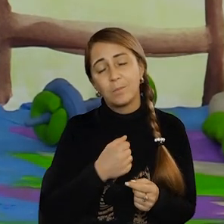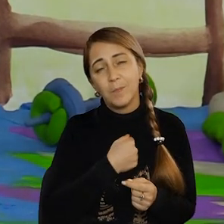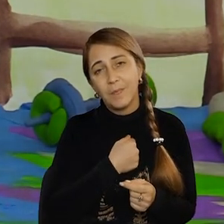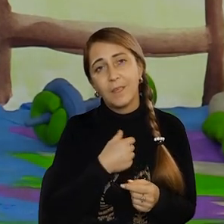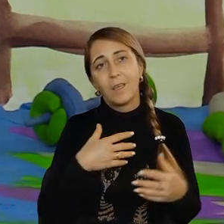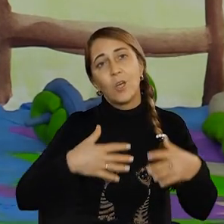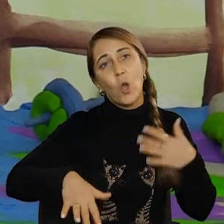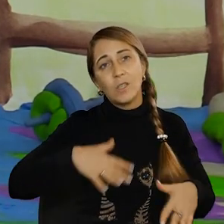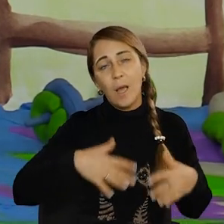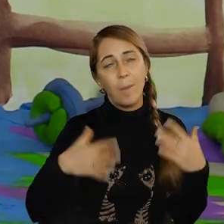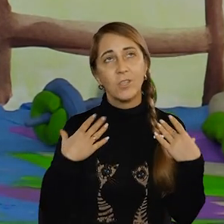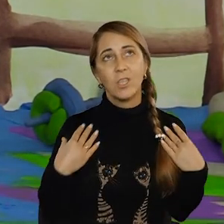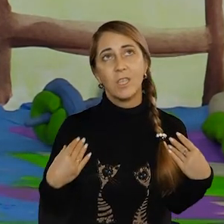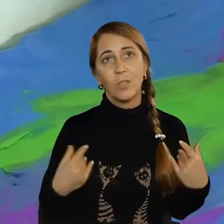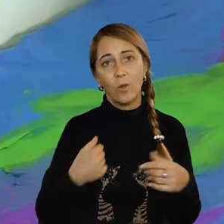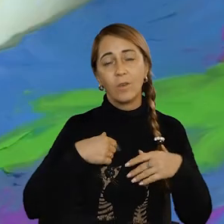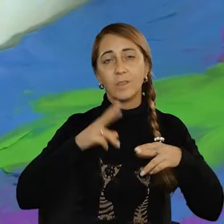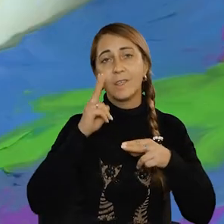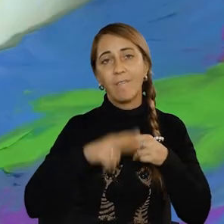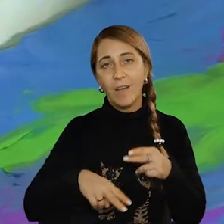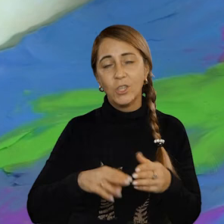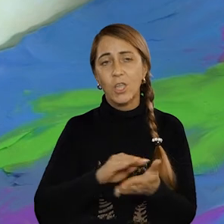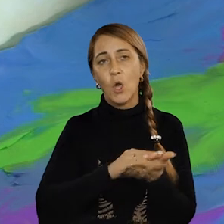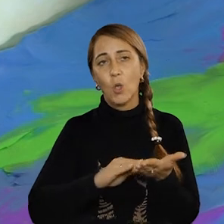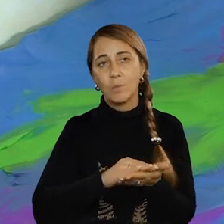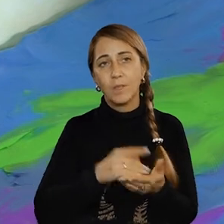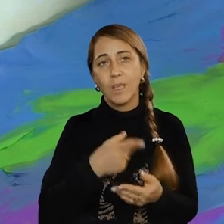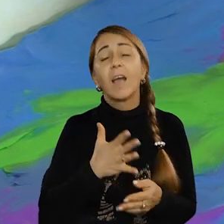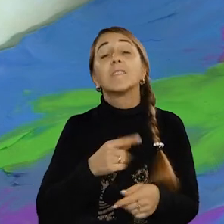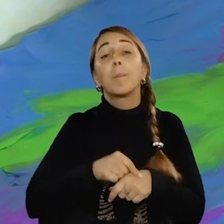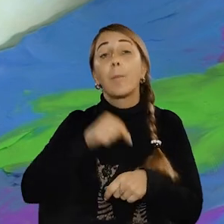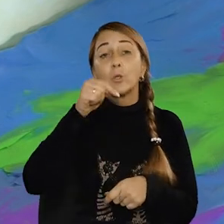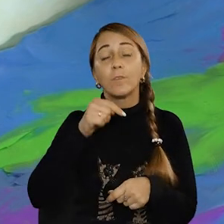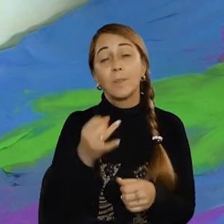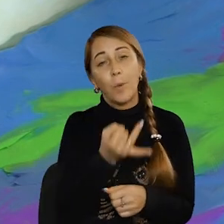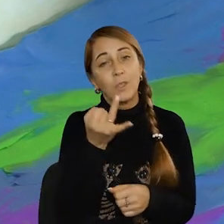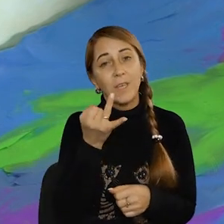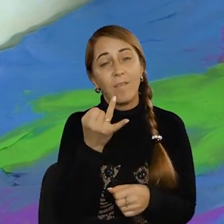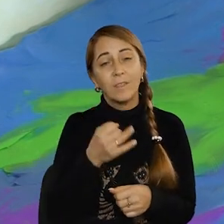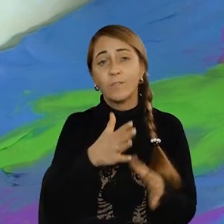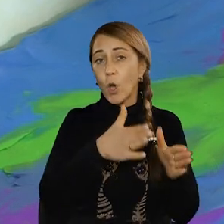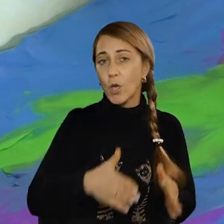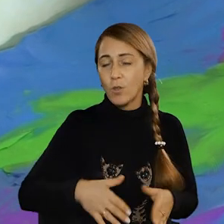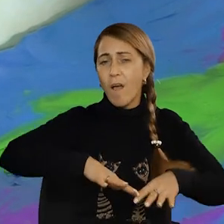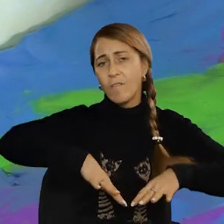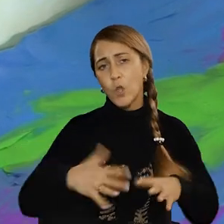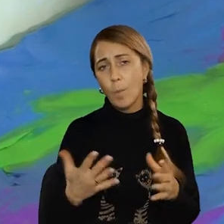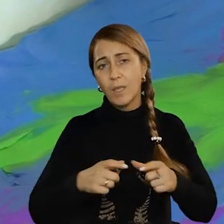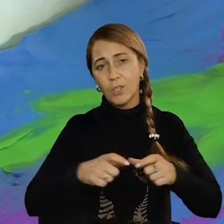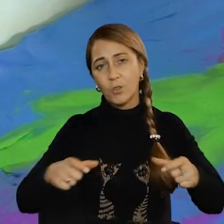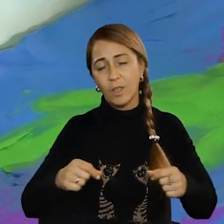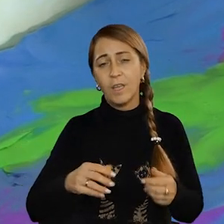розслабивши тіло, завершили розминку. І як ви себе почуваєте? Поцікавилася в коридорі втомлена